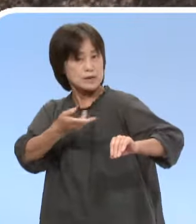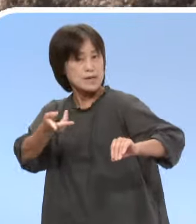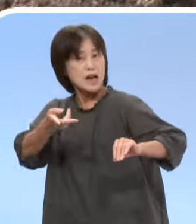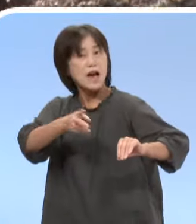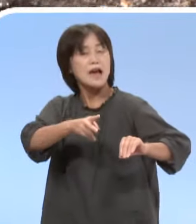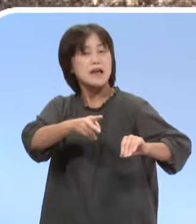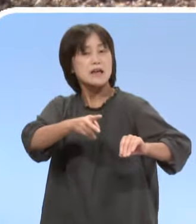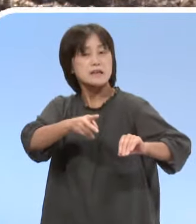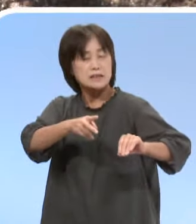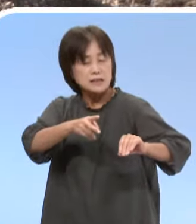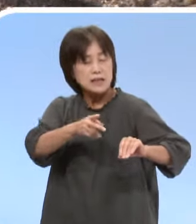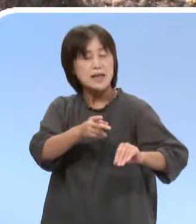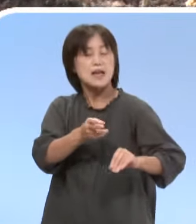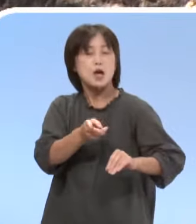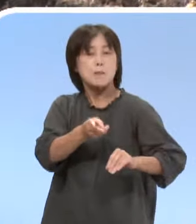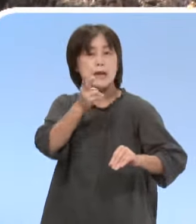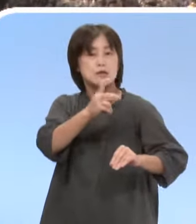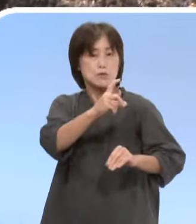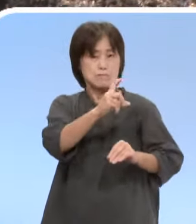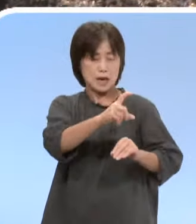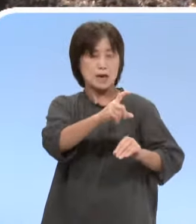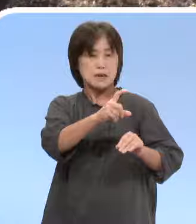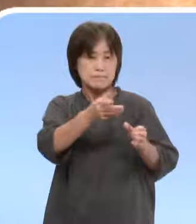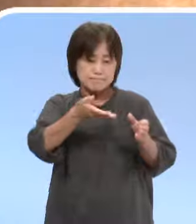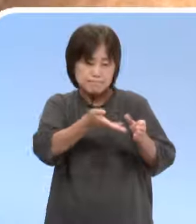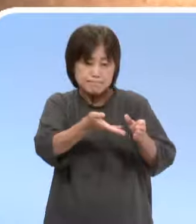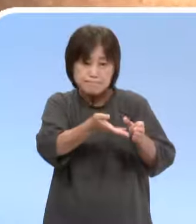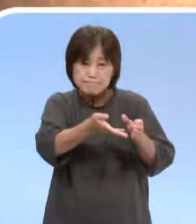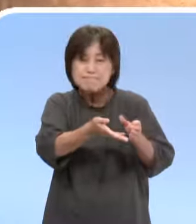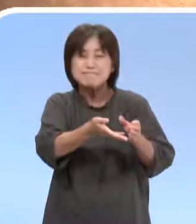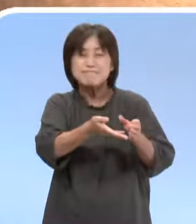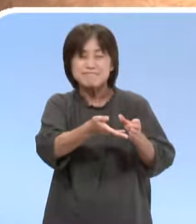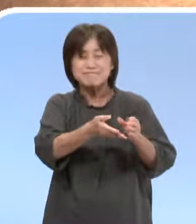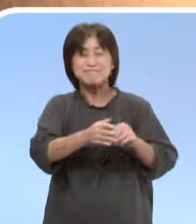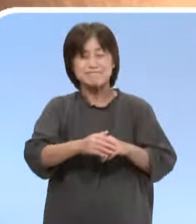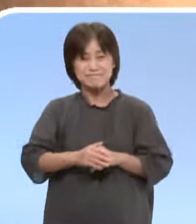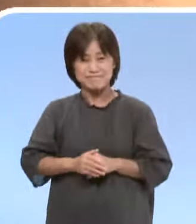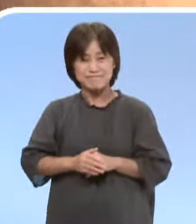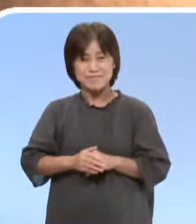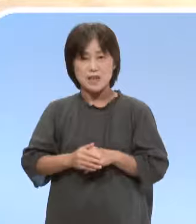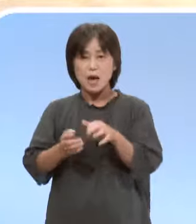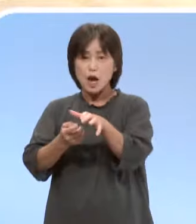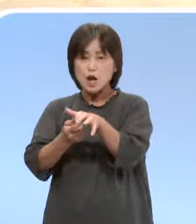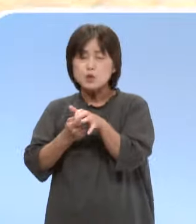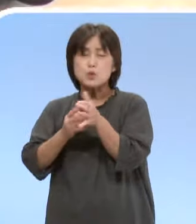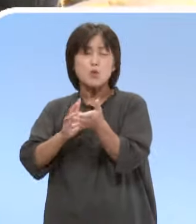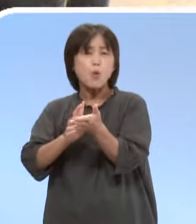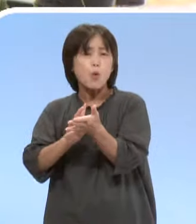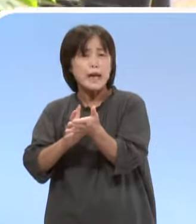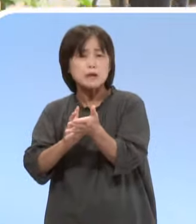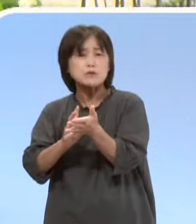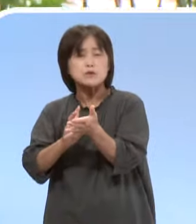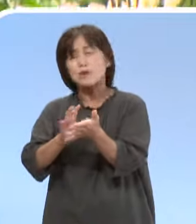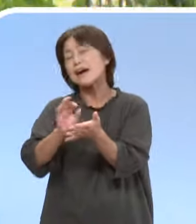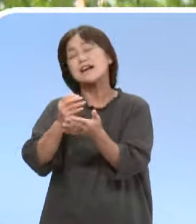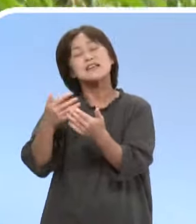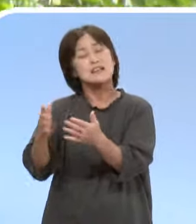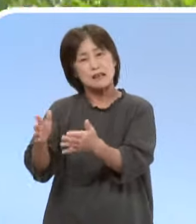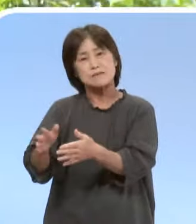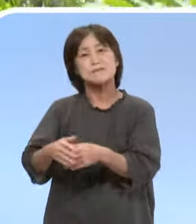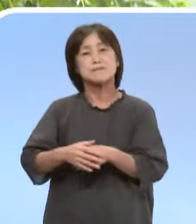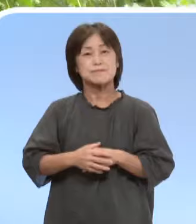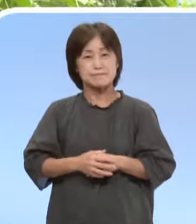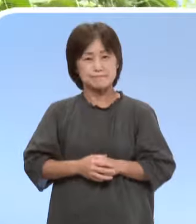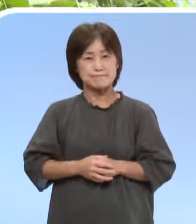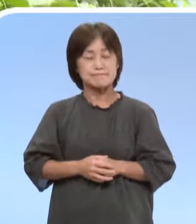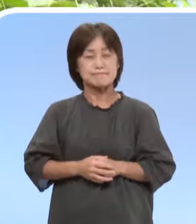な方法で発酵させて高酵素アミノ酸堆肥という栽培するのにすごい適している堆肥を使ってますので、無農薬、そ